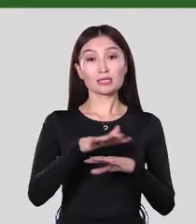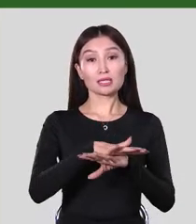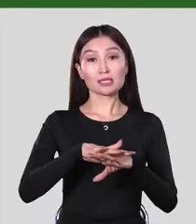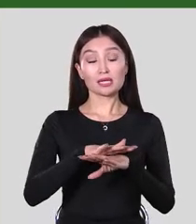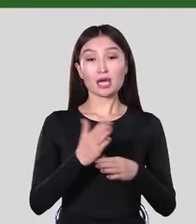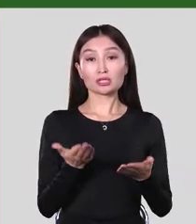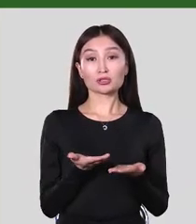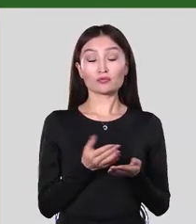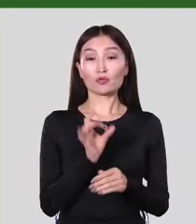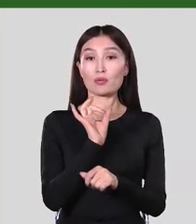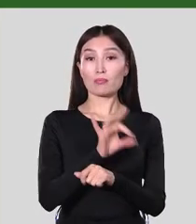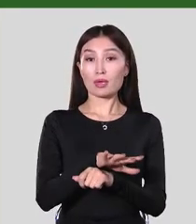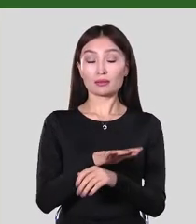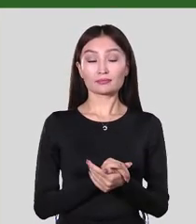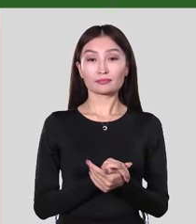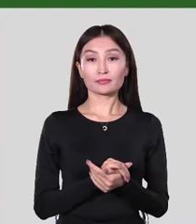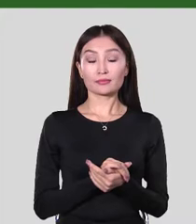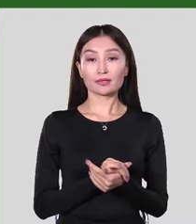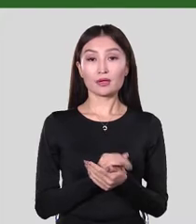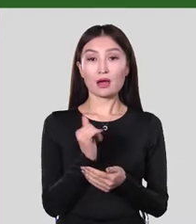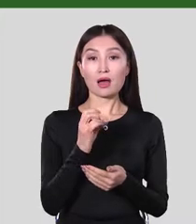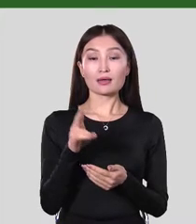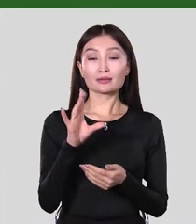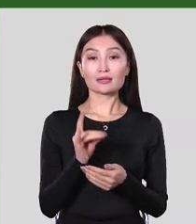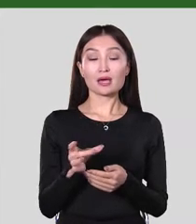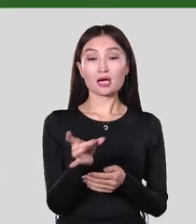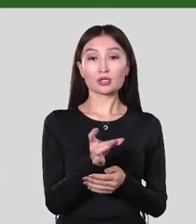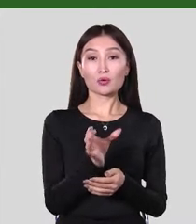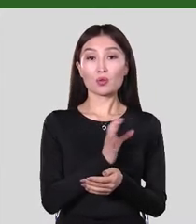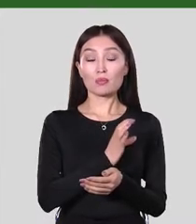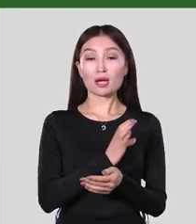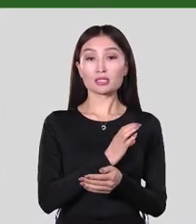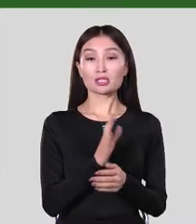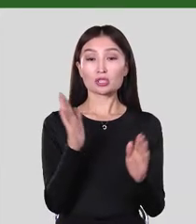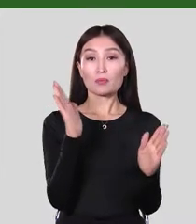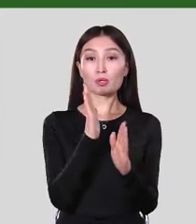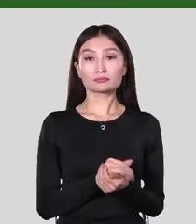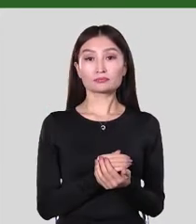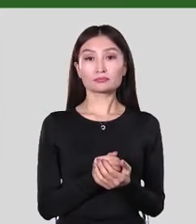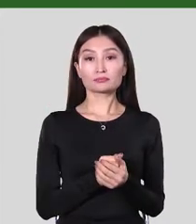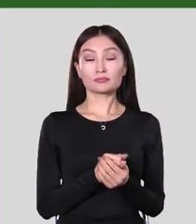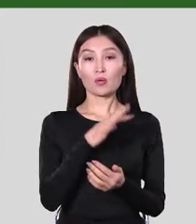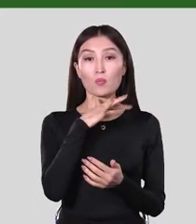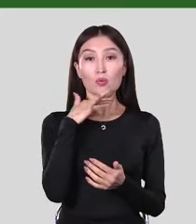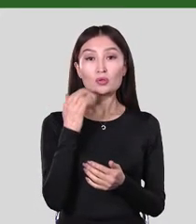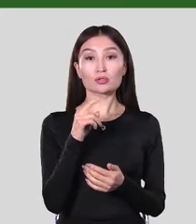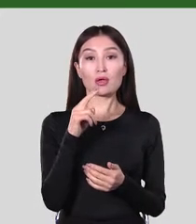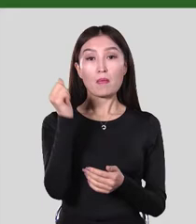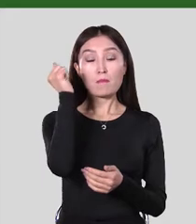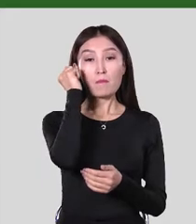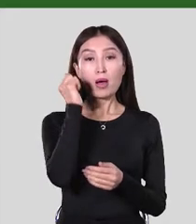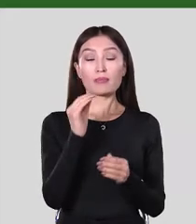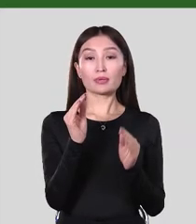населения живет в крайней бедности. Анды – регион с богатейшей природой и историей. Множество